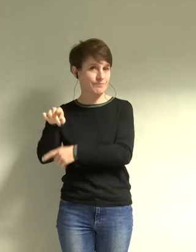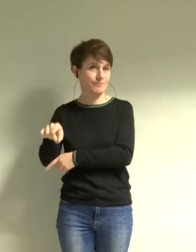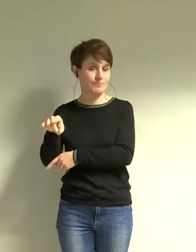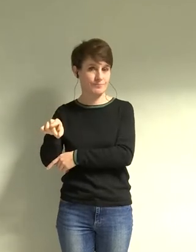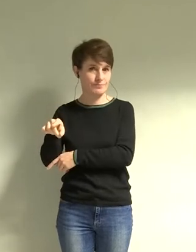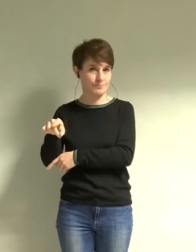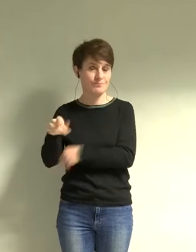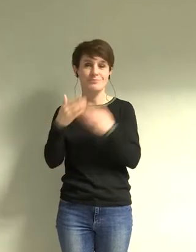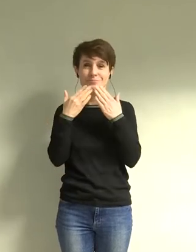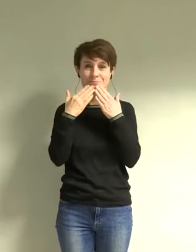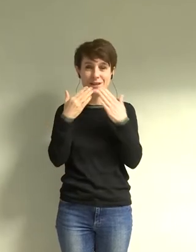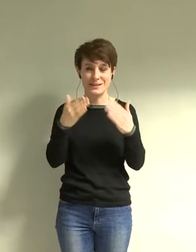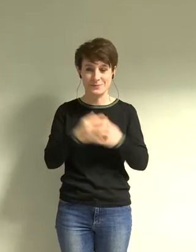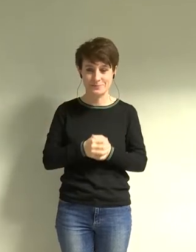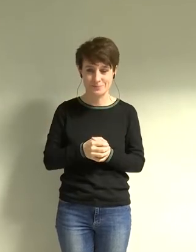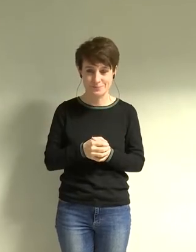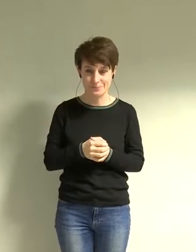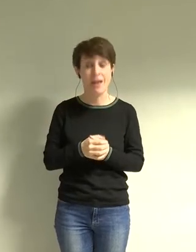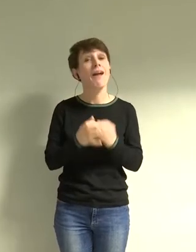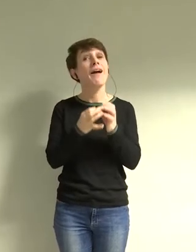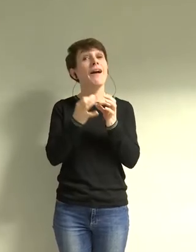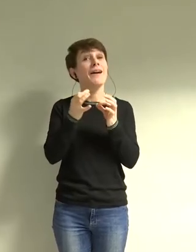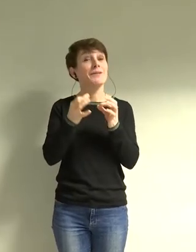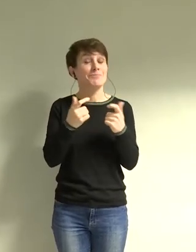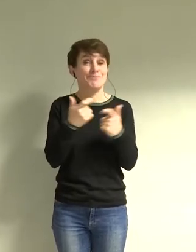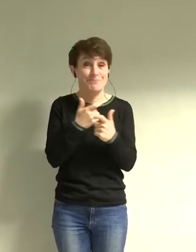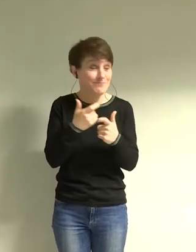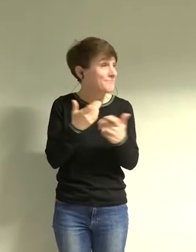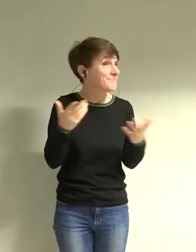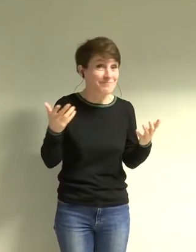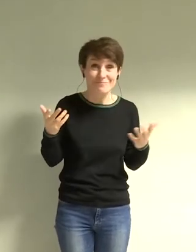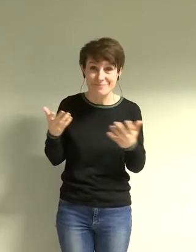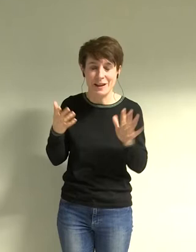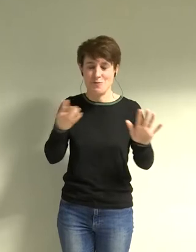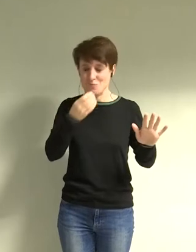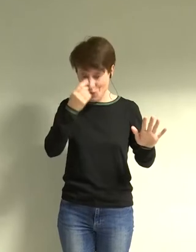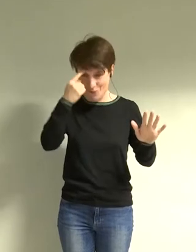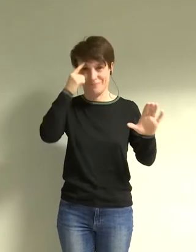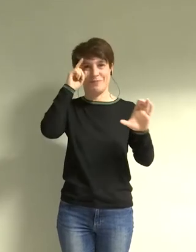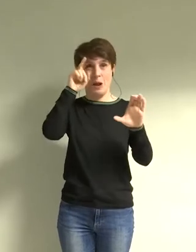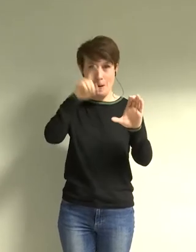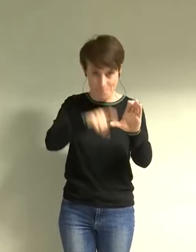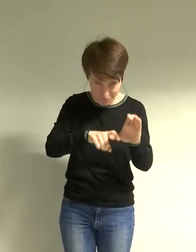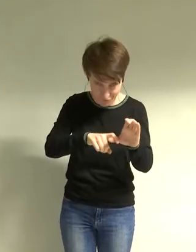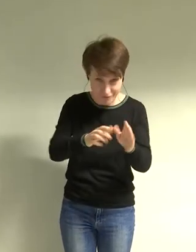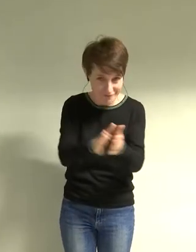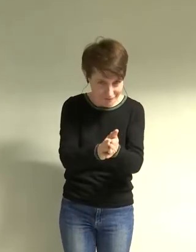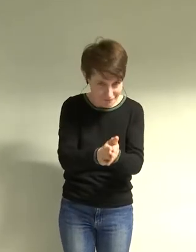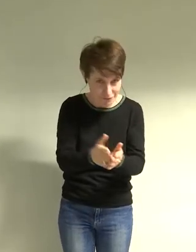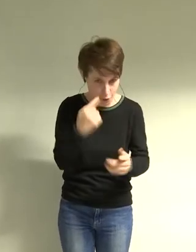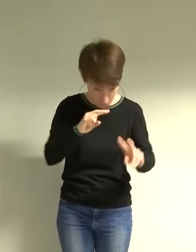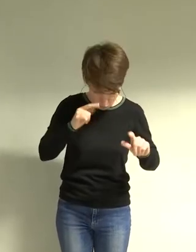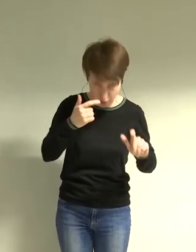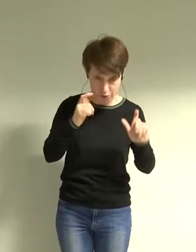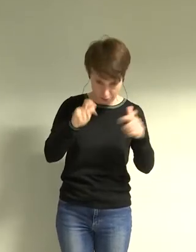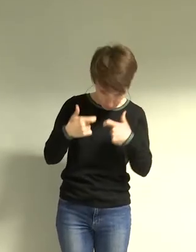merci ce qui nous fait c'est pour la collection c'est pour voir si je vieillis en fait au